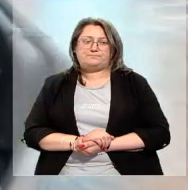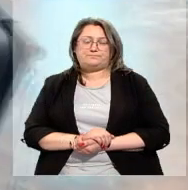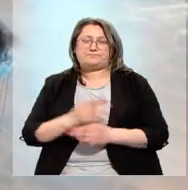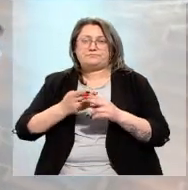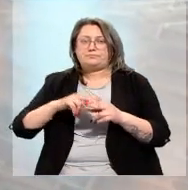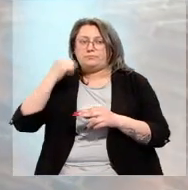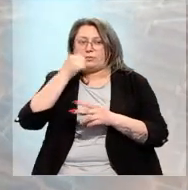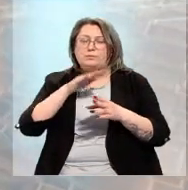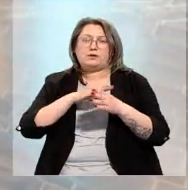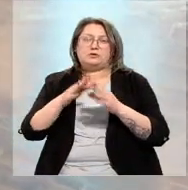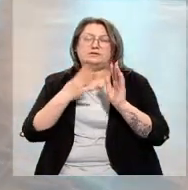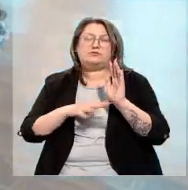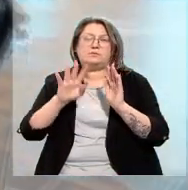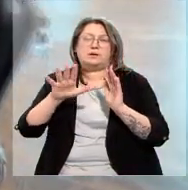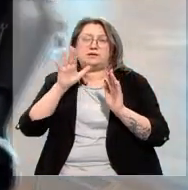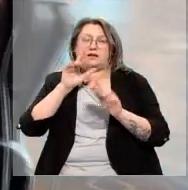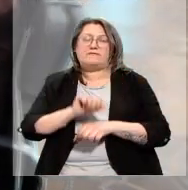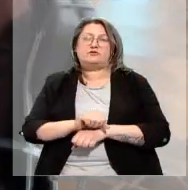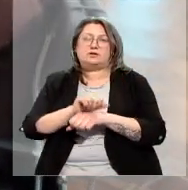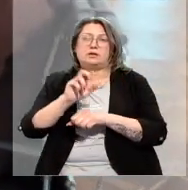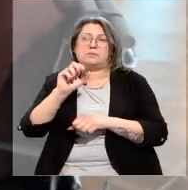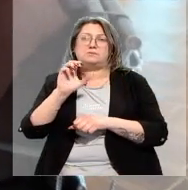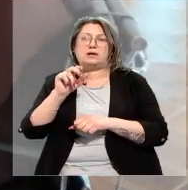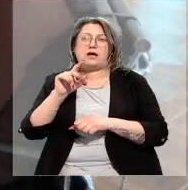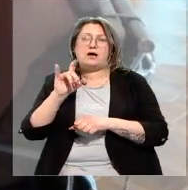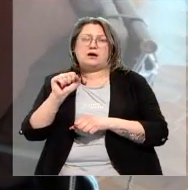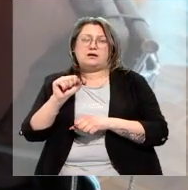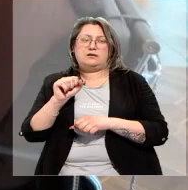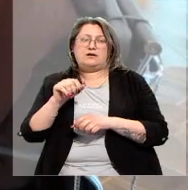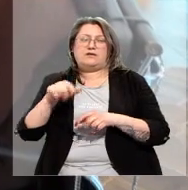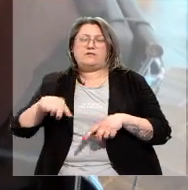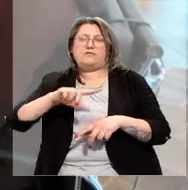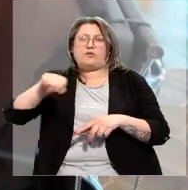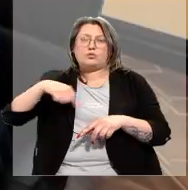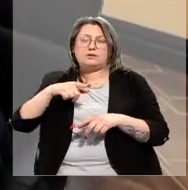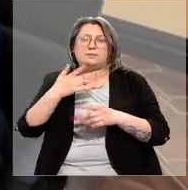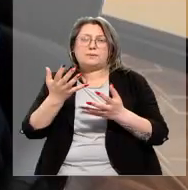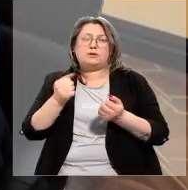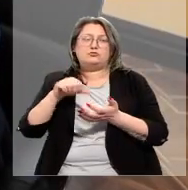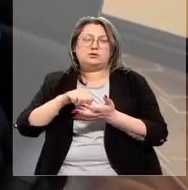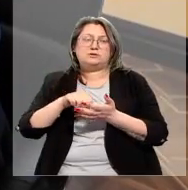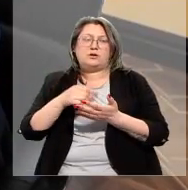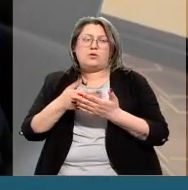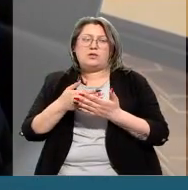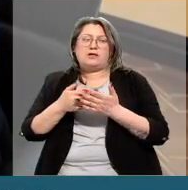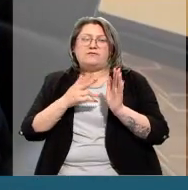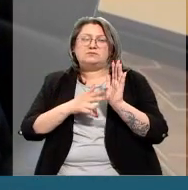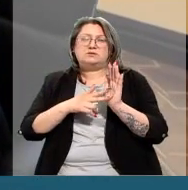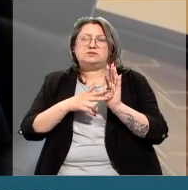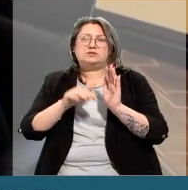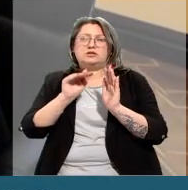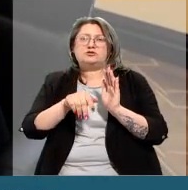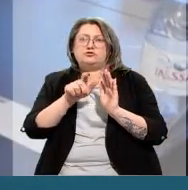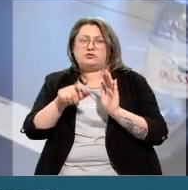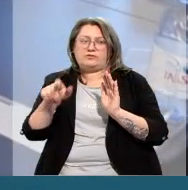80 мыңға жуық адам қатысқан Қостанай округіндегі батпақ қара көтерілісіне биыл 95 жыл толады. Осыған орай ұйымдастырылған